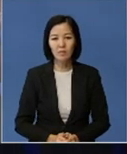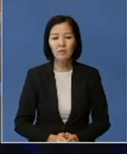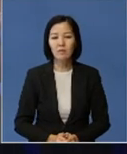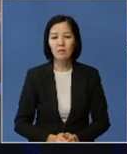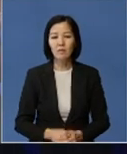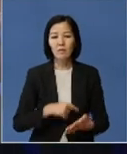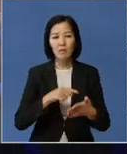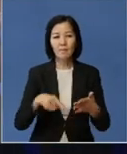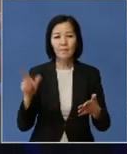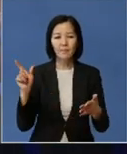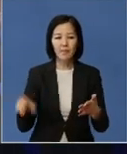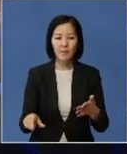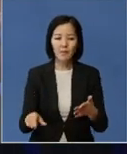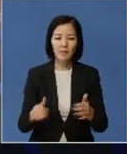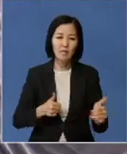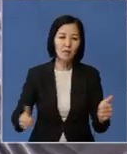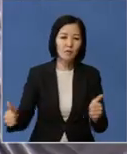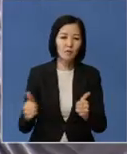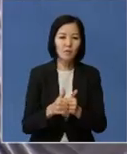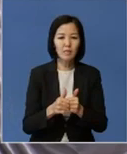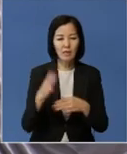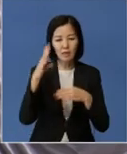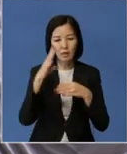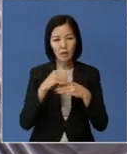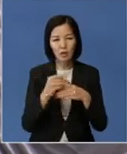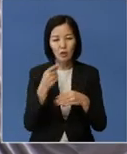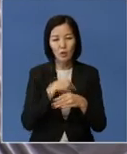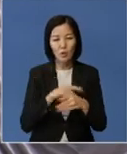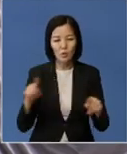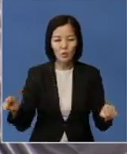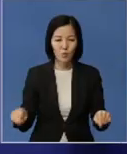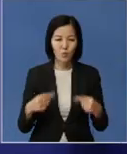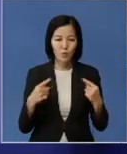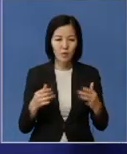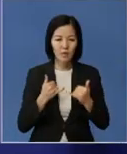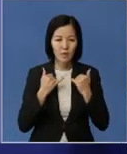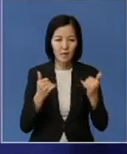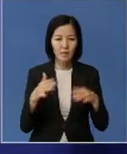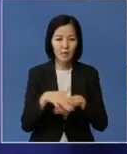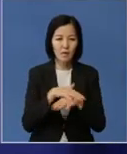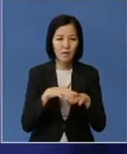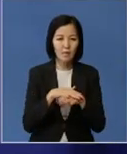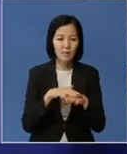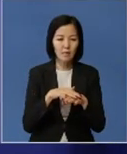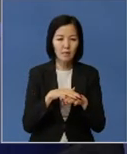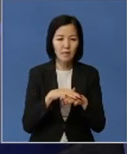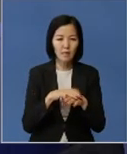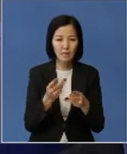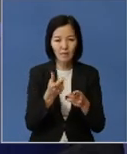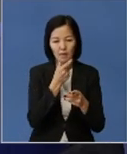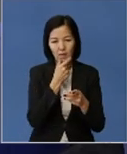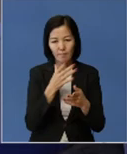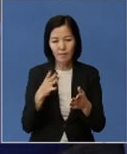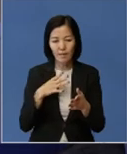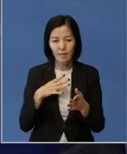Ақынын ардақтаған ел озар деген айтулы кеш әуелі өр рухты ақынға деген ел құрметінен басталды. Қазақияның төрт бұрышынан